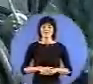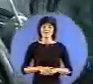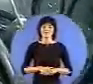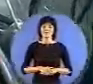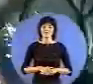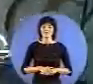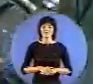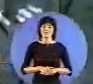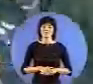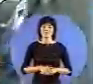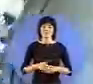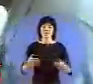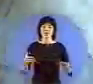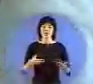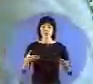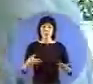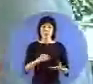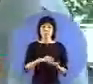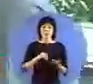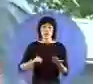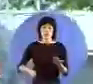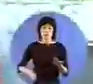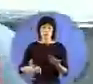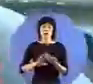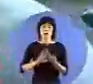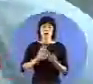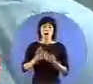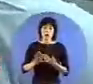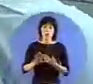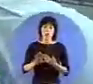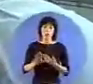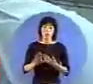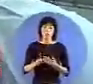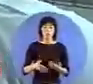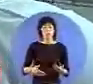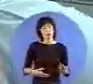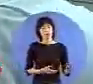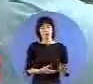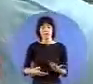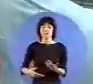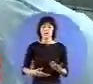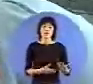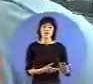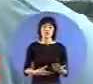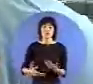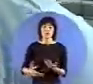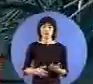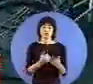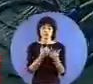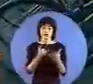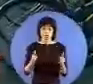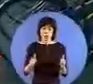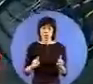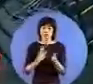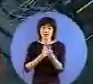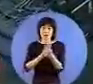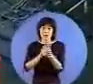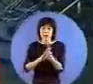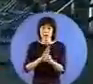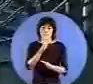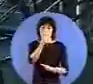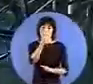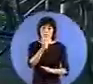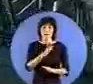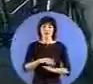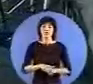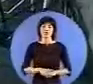まだ退職されても第二の人生をどういうふうに歩もうかなっていうのを悩んでる方がいらっしゃったら、どんなアドバイスをしてあげたい